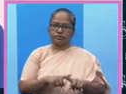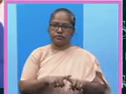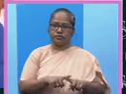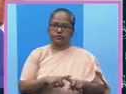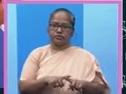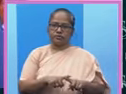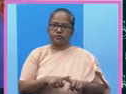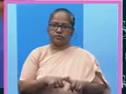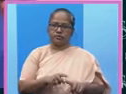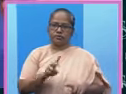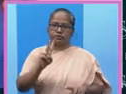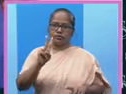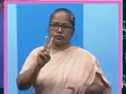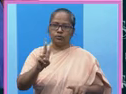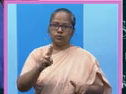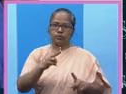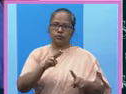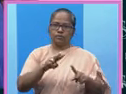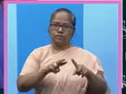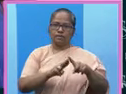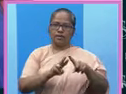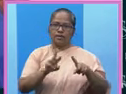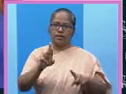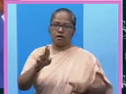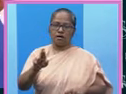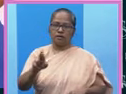என்னா 1/4 இன்ட்டு